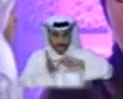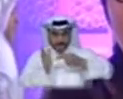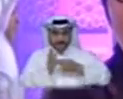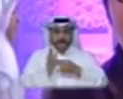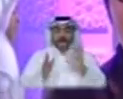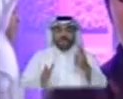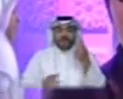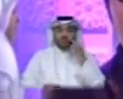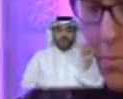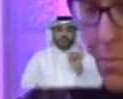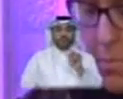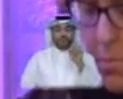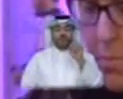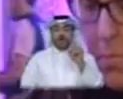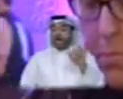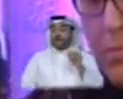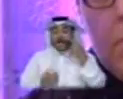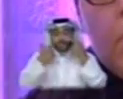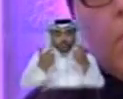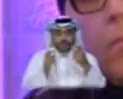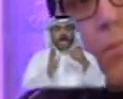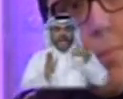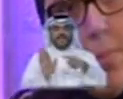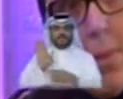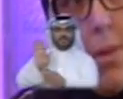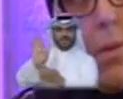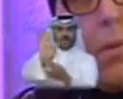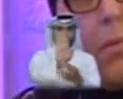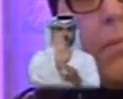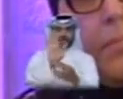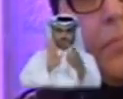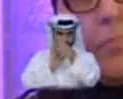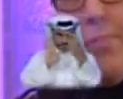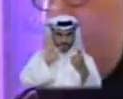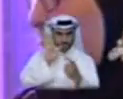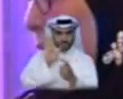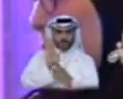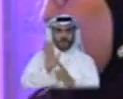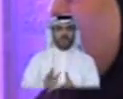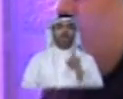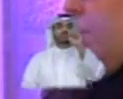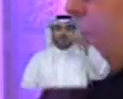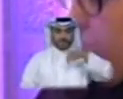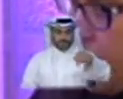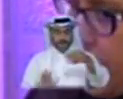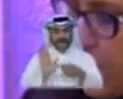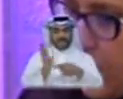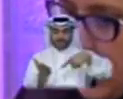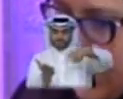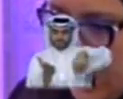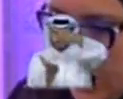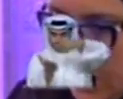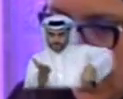العنصرين تحت مظلة واحدة. اللائحة التنفيذية لتنفيذ قانون الإعلام الإلكتروني ستصدر قريبا،